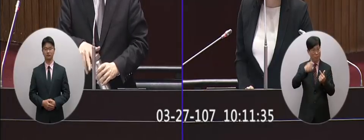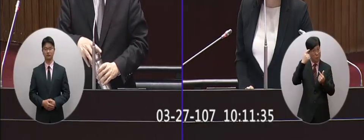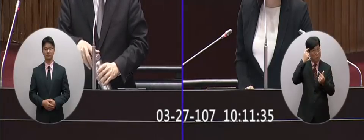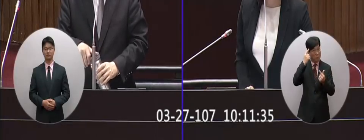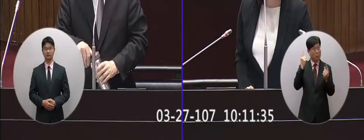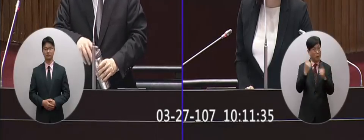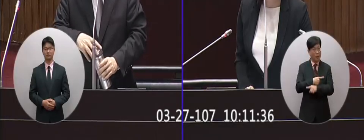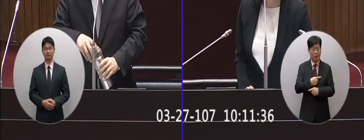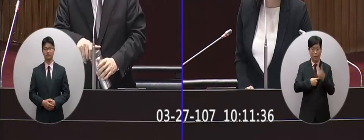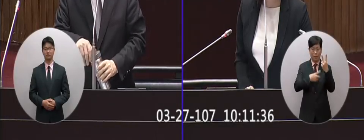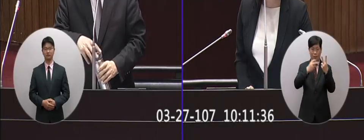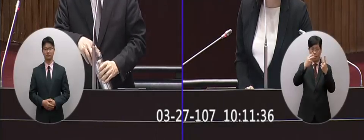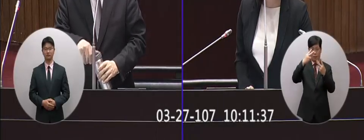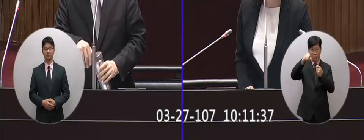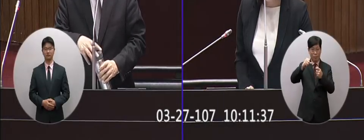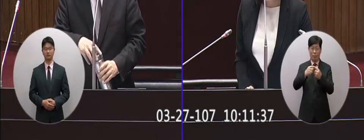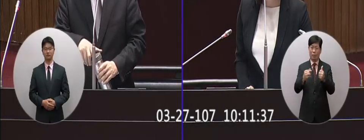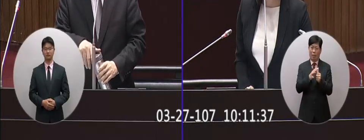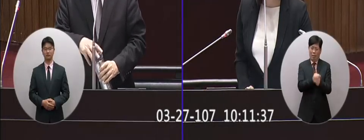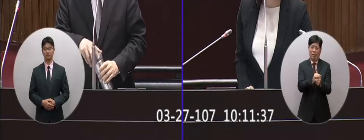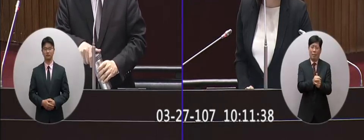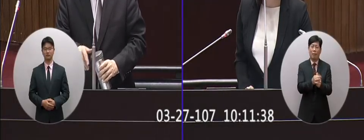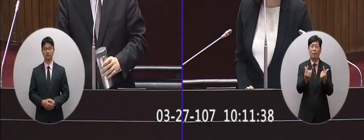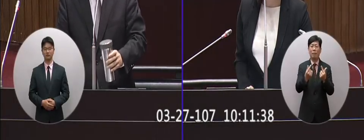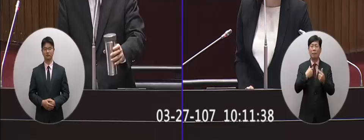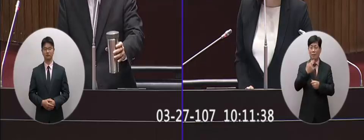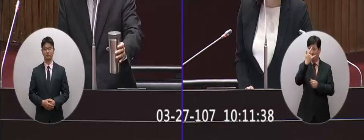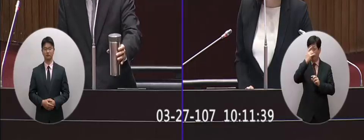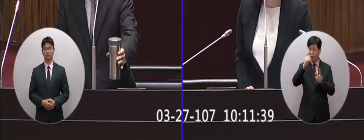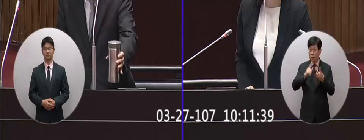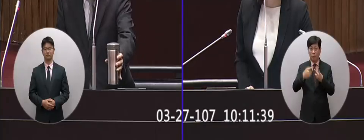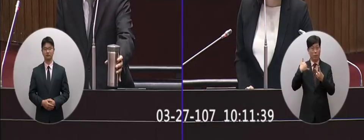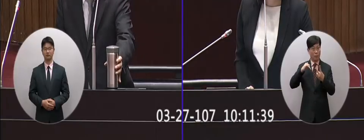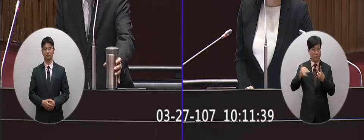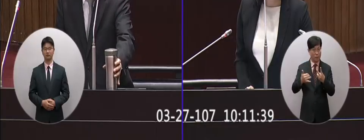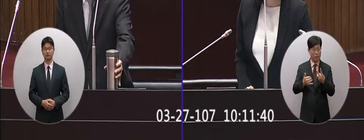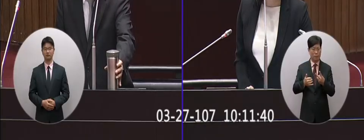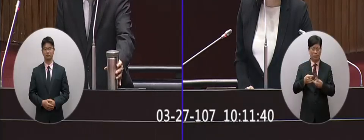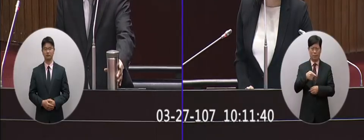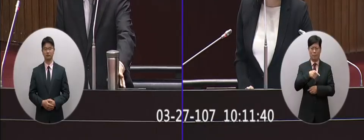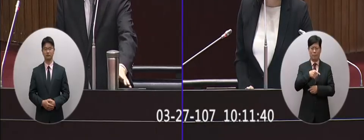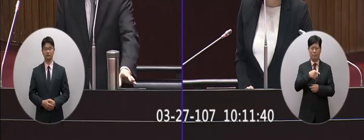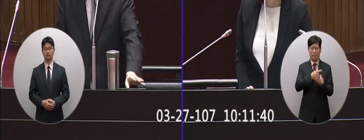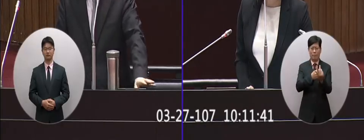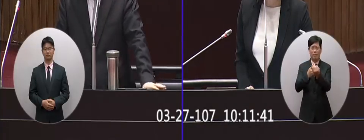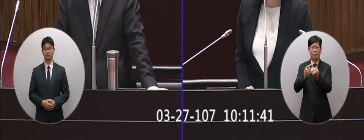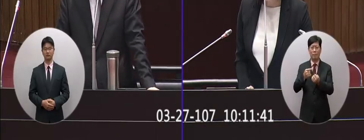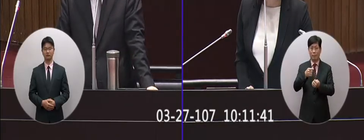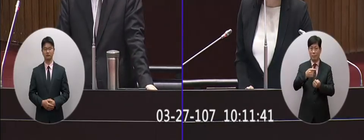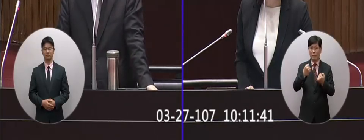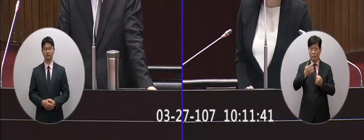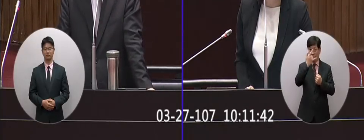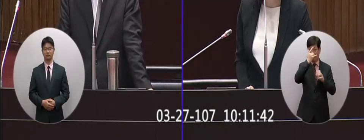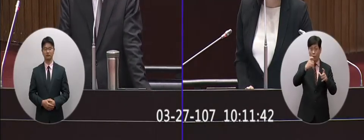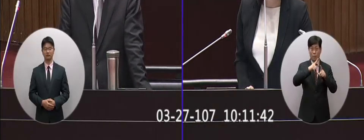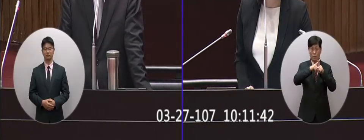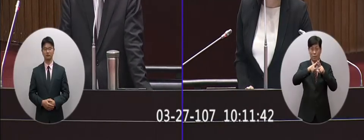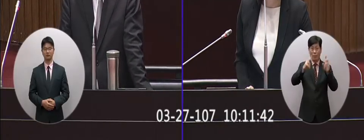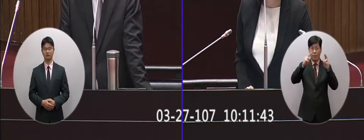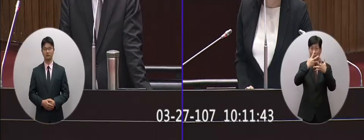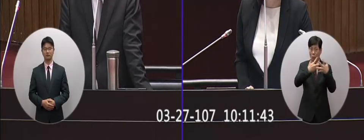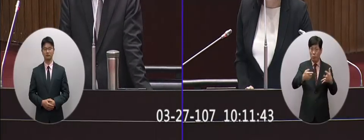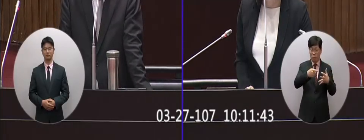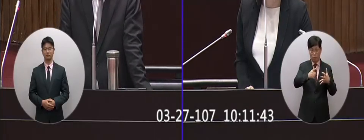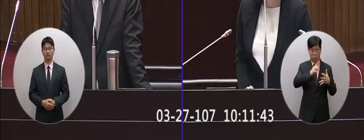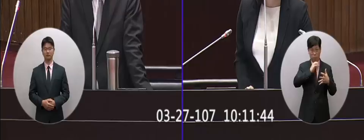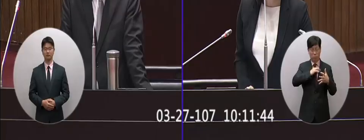呢，2025年其实我们是被掐住脖子，包括德国、包括法国这些在德国大电网底下的会